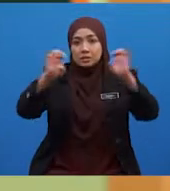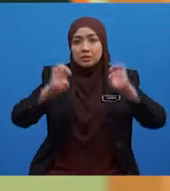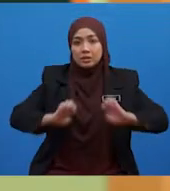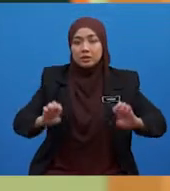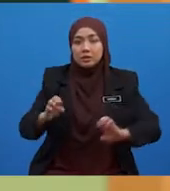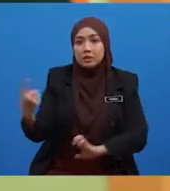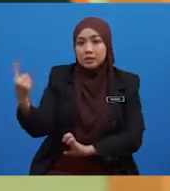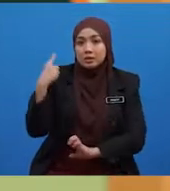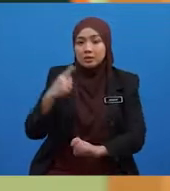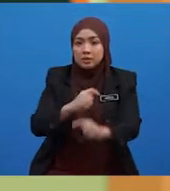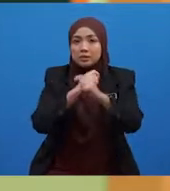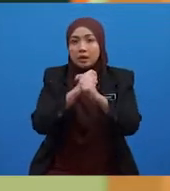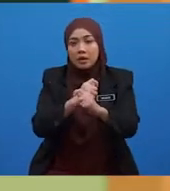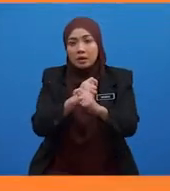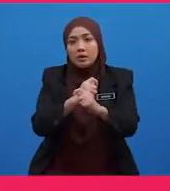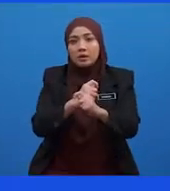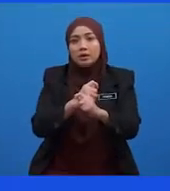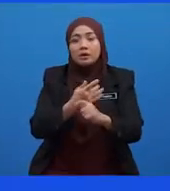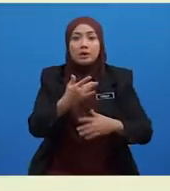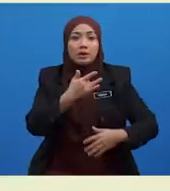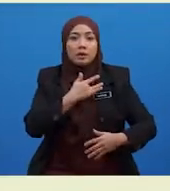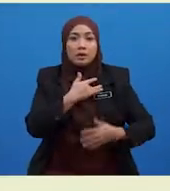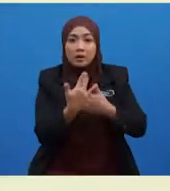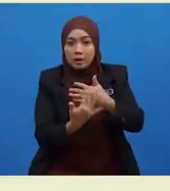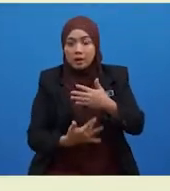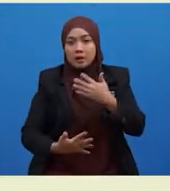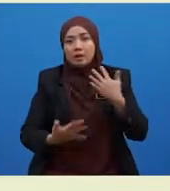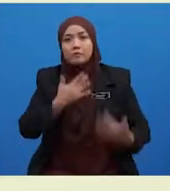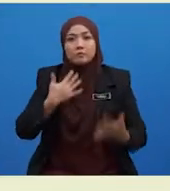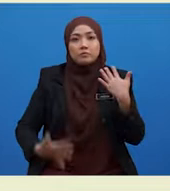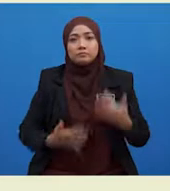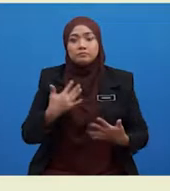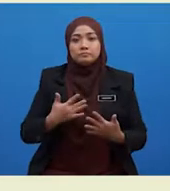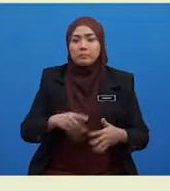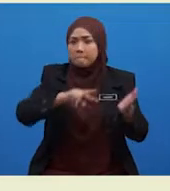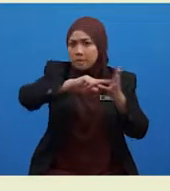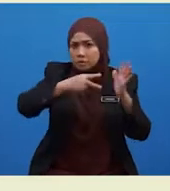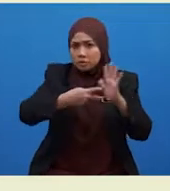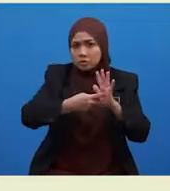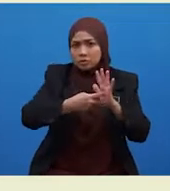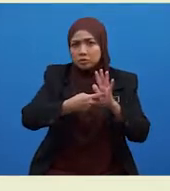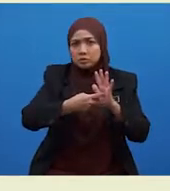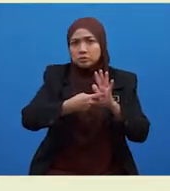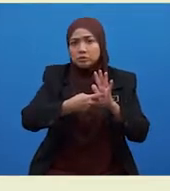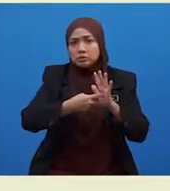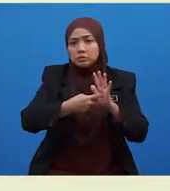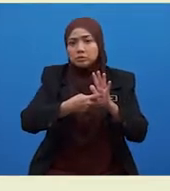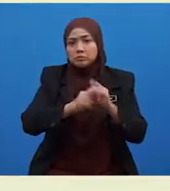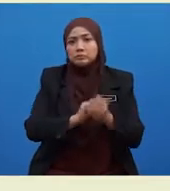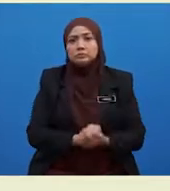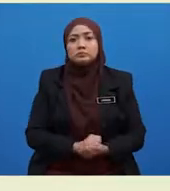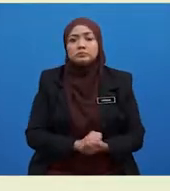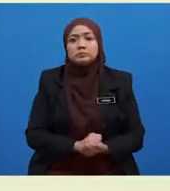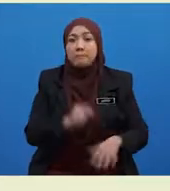kardiovaskular. Apakah itu FITT? FITT bermaksud frekuensi, intensiti,